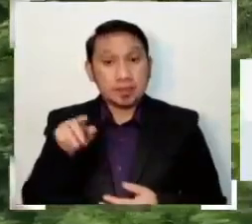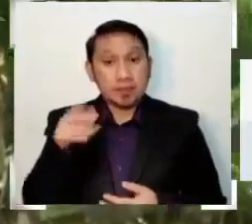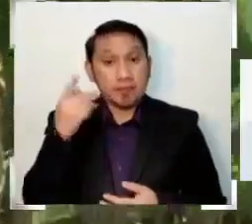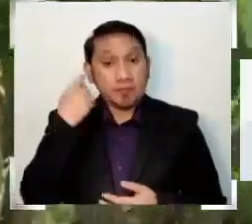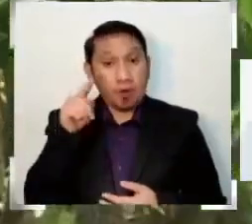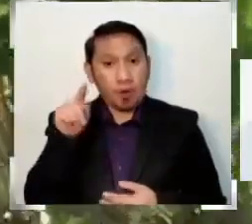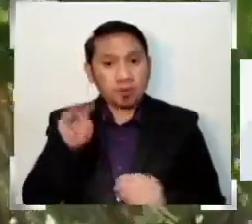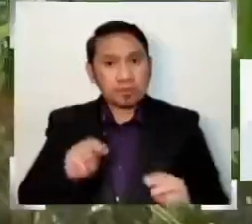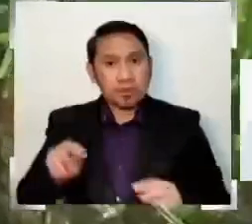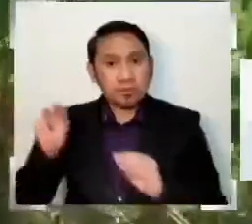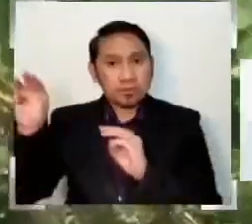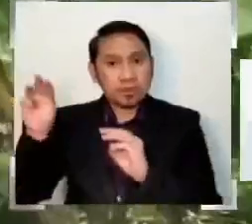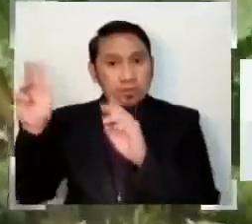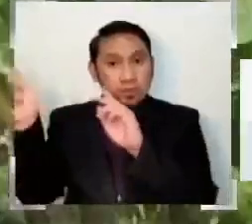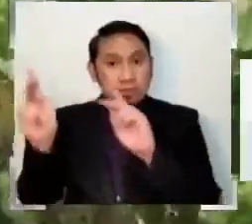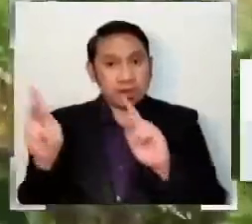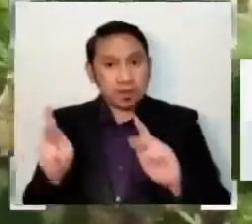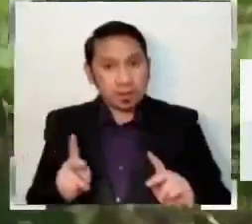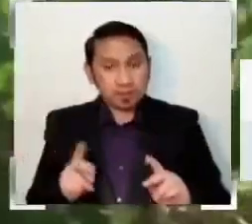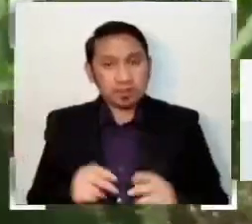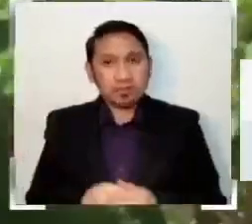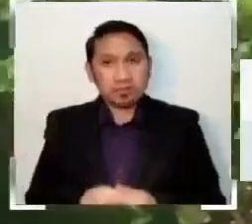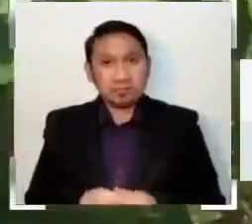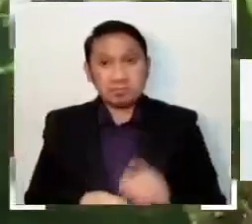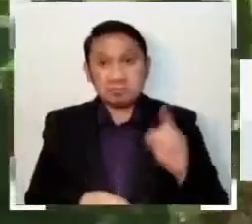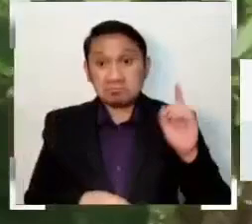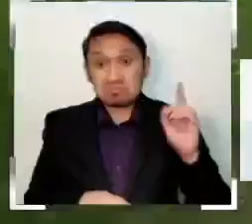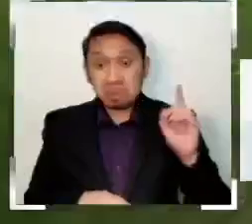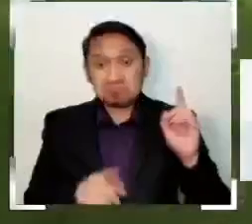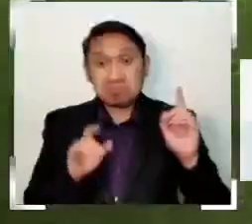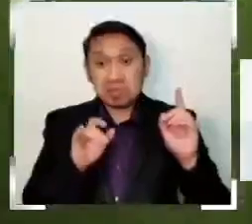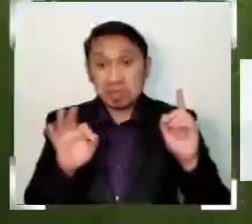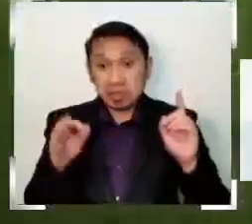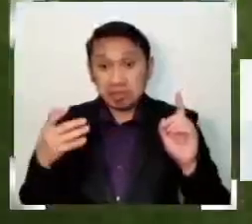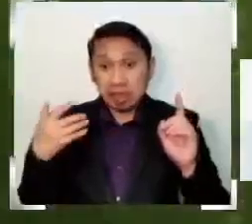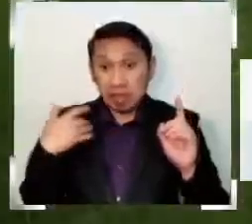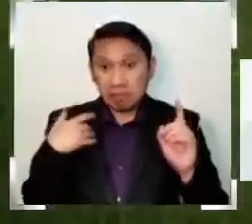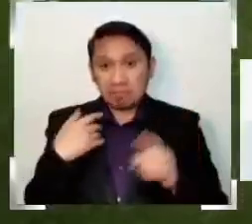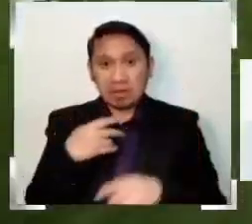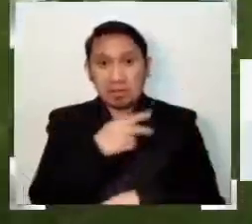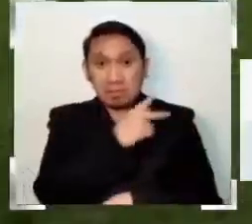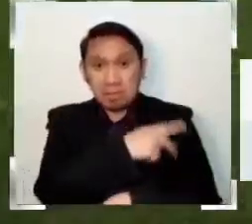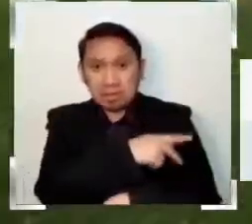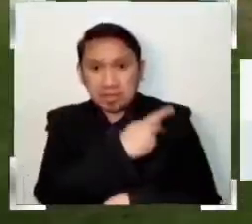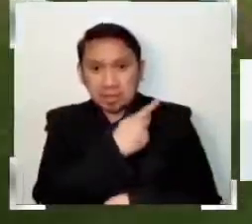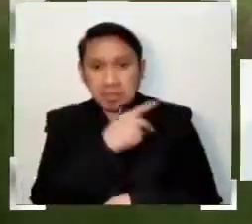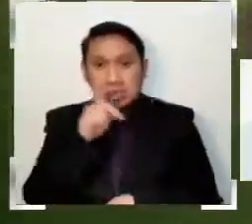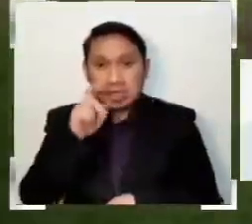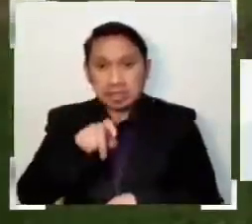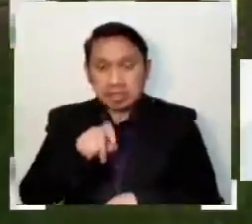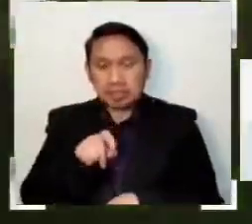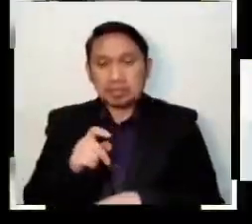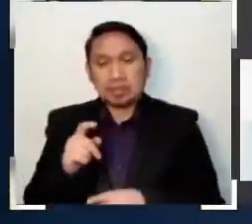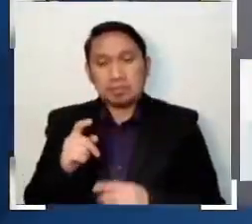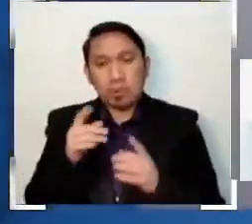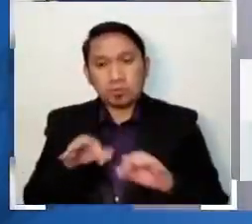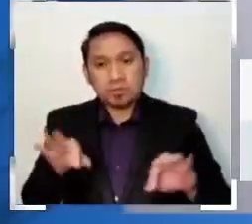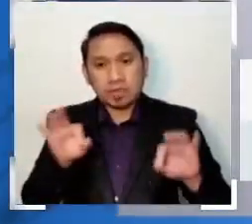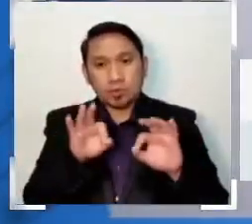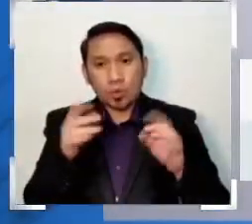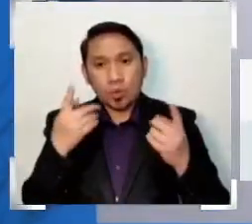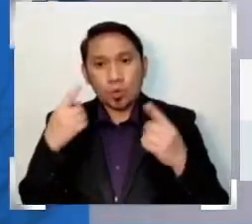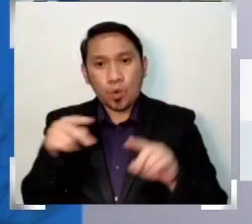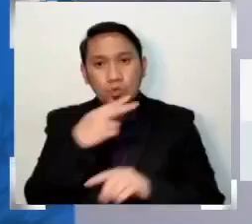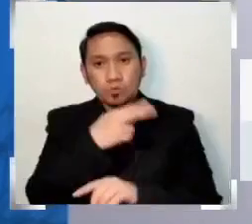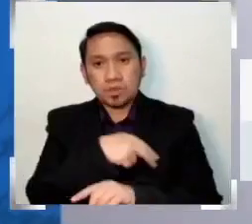doon. Ito ang nagsisilbi nilang pag-asa tuwing may mga pasyenteng kailangan agad maisugod sa pinakamalapit na paggamutan. Pero